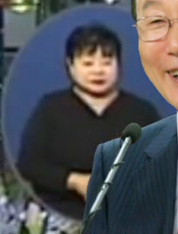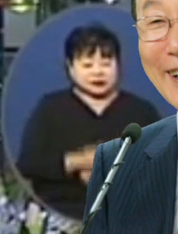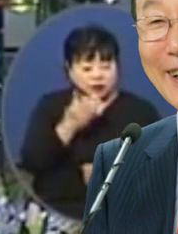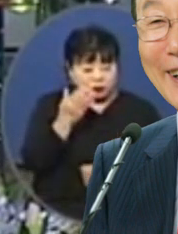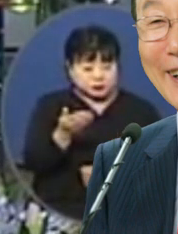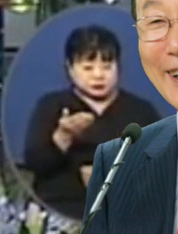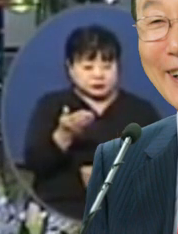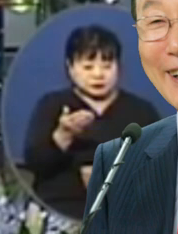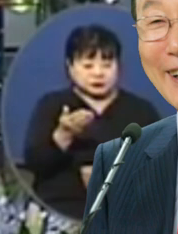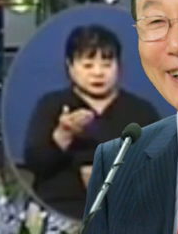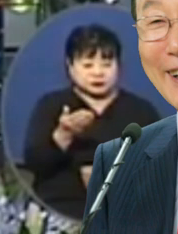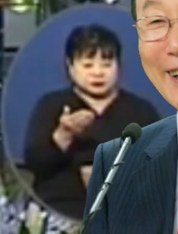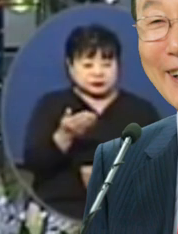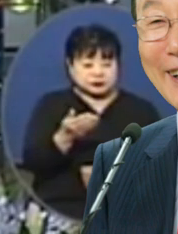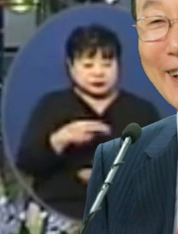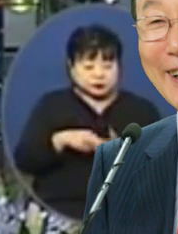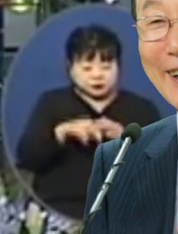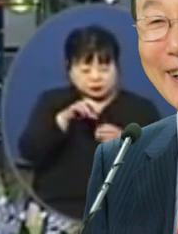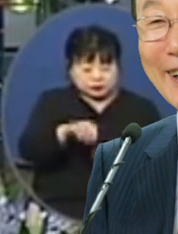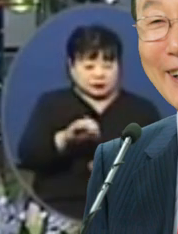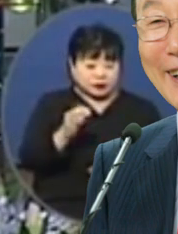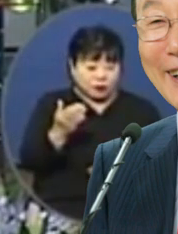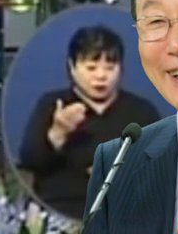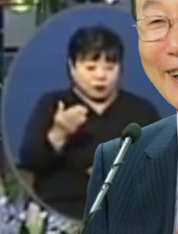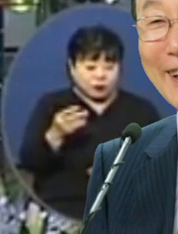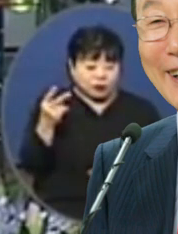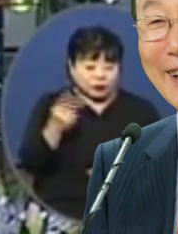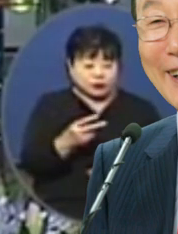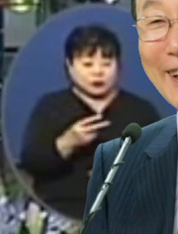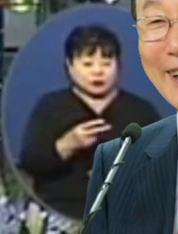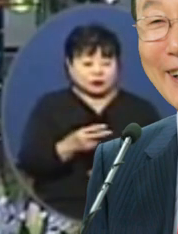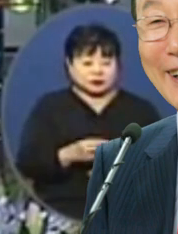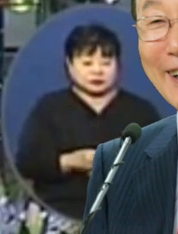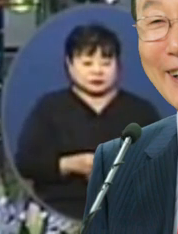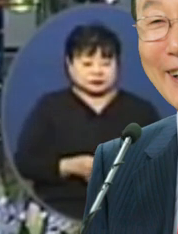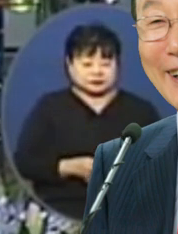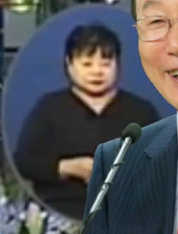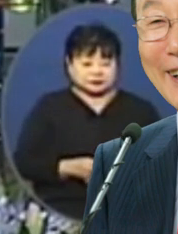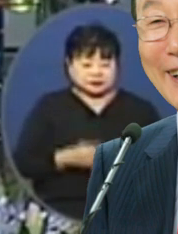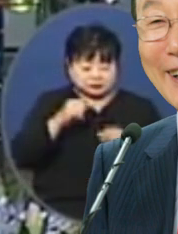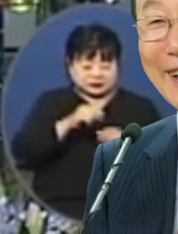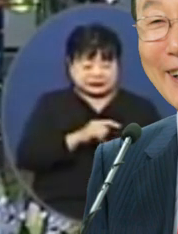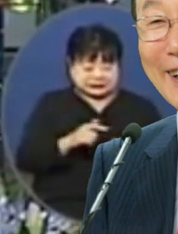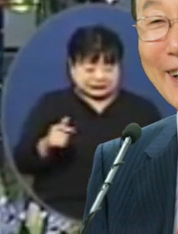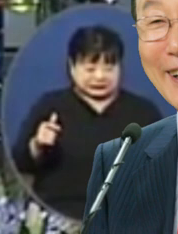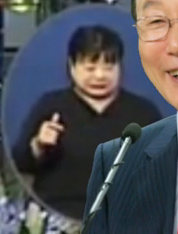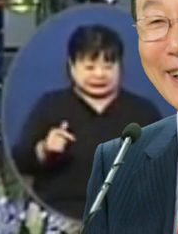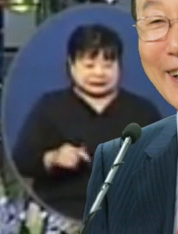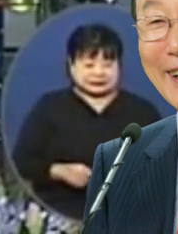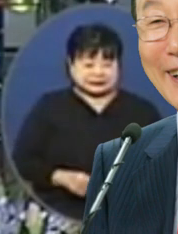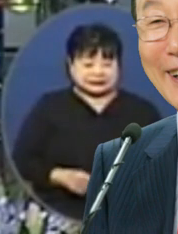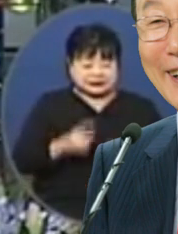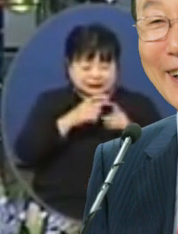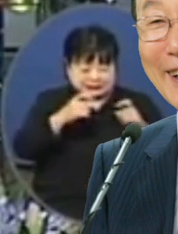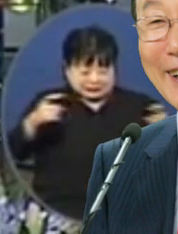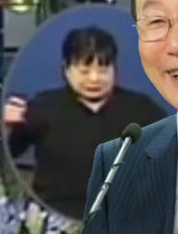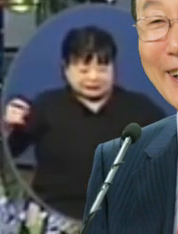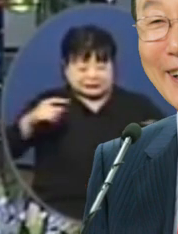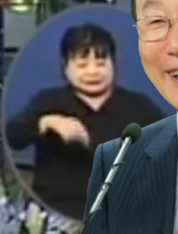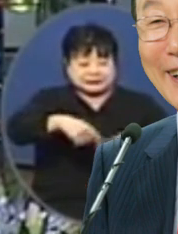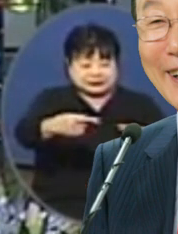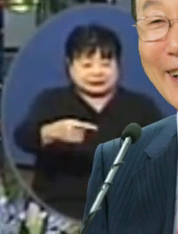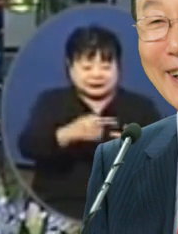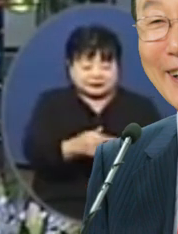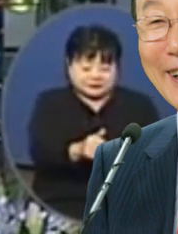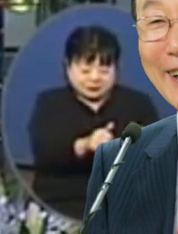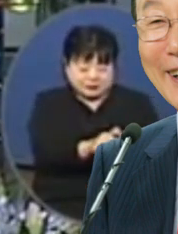여러분의 요새가 되심으로 난공불락의 성인 요새에 들어가서 예수님과 같이